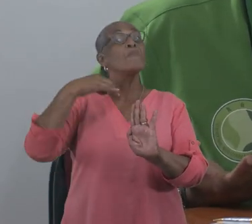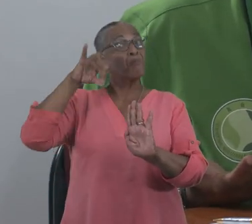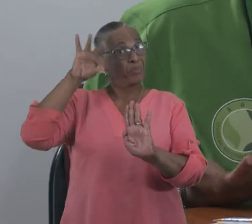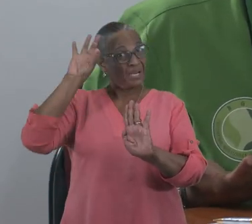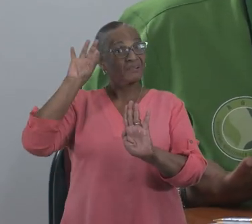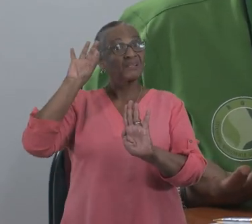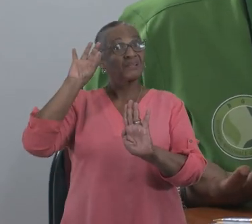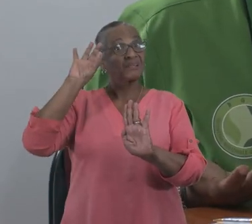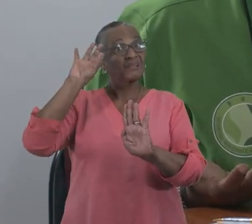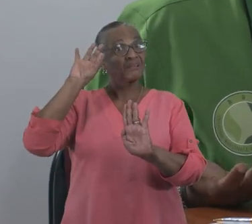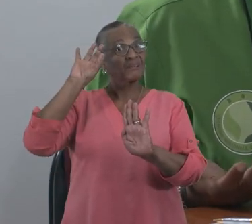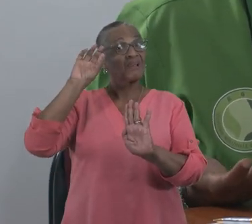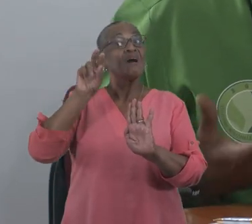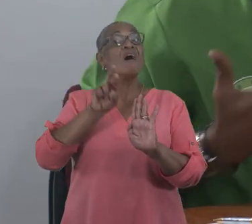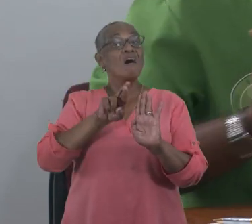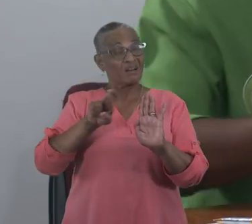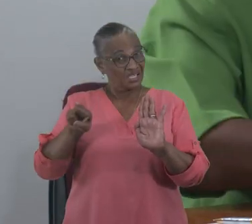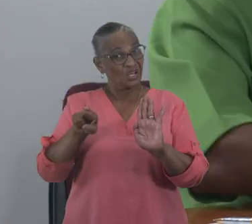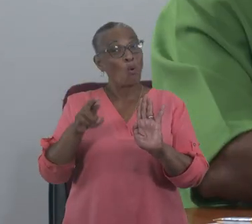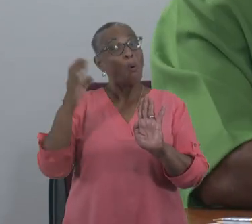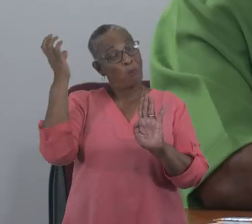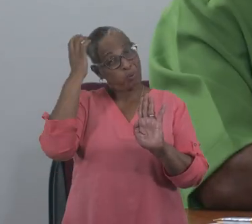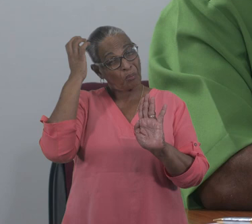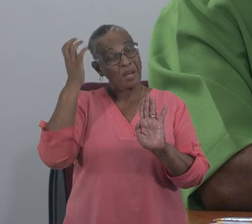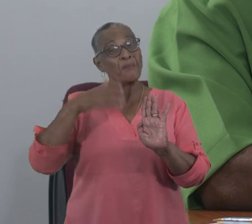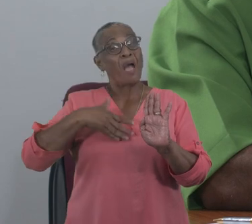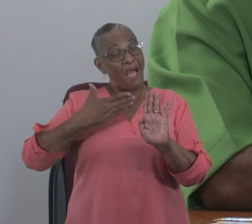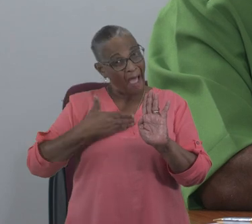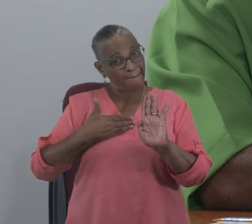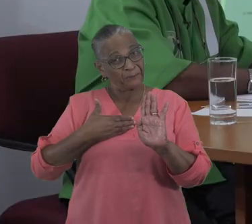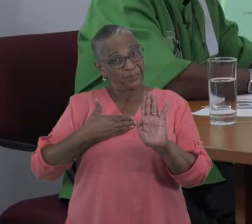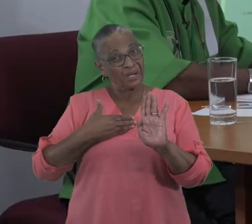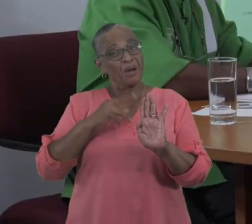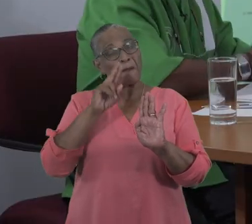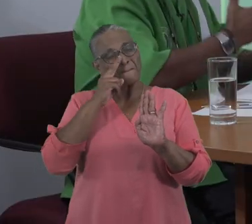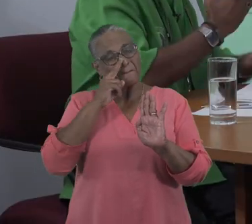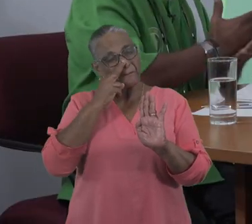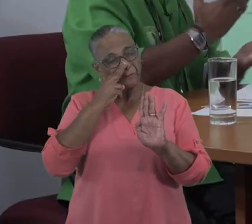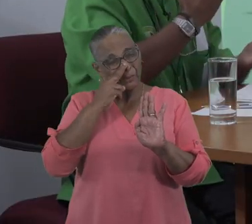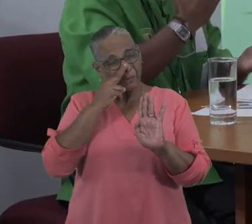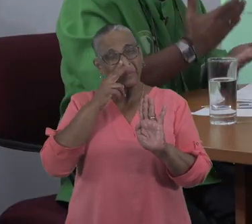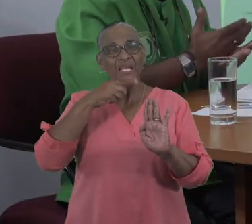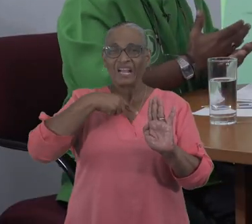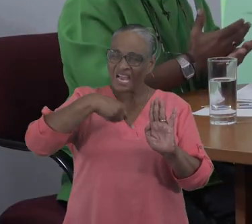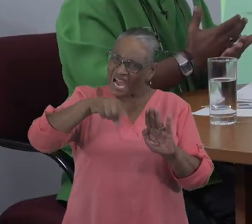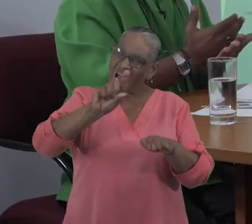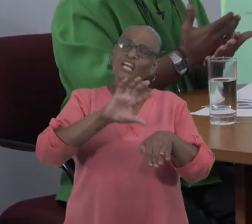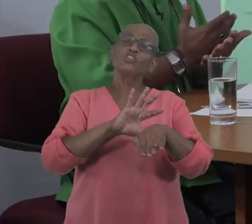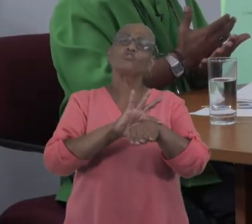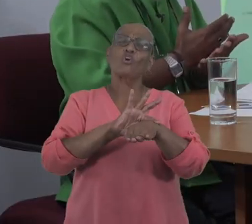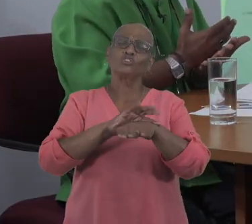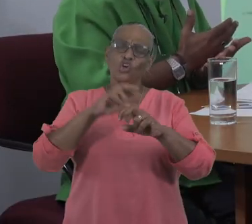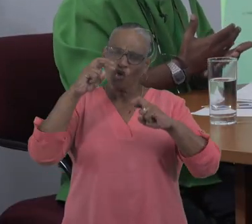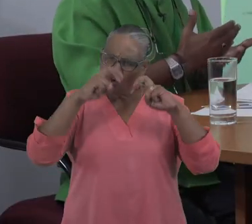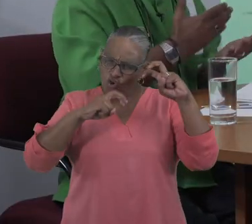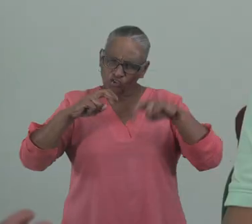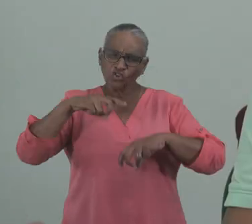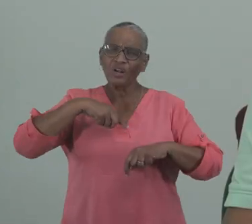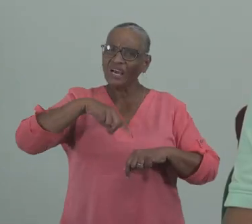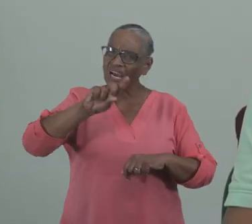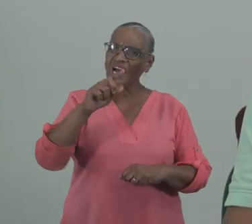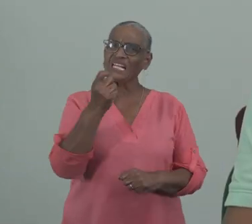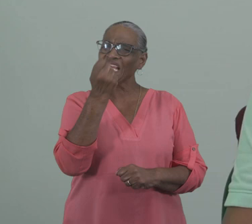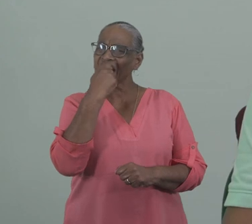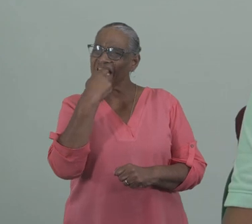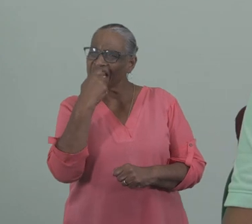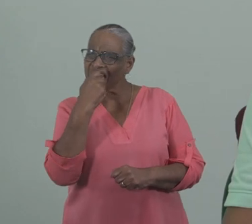men, door als je de risicofactoren hebt, zo dat je zo net, probeer voldoende controles op tijd bij de arts. Dat nou, dus dan let